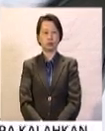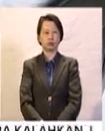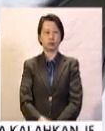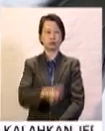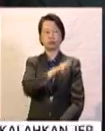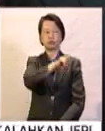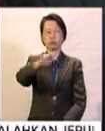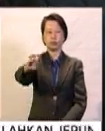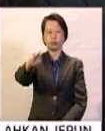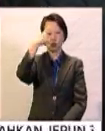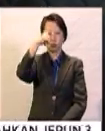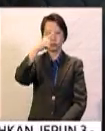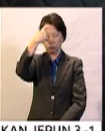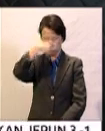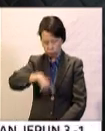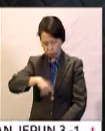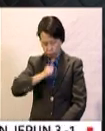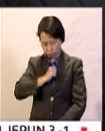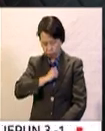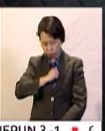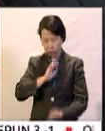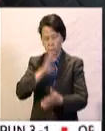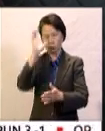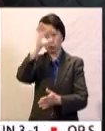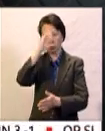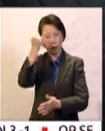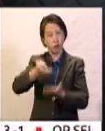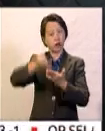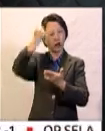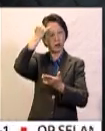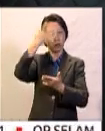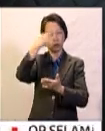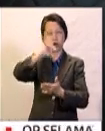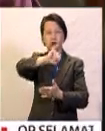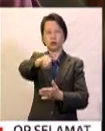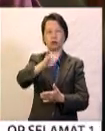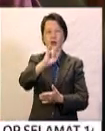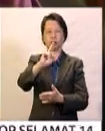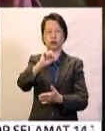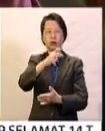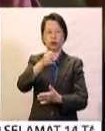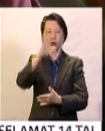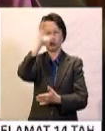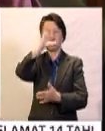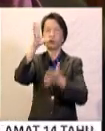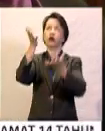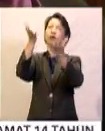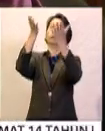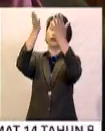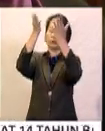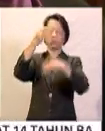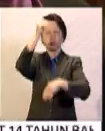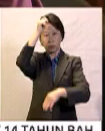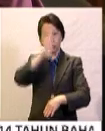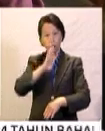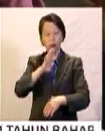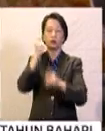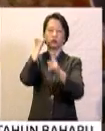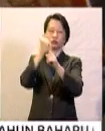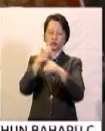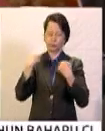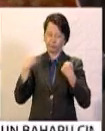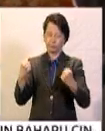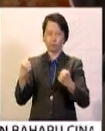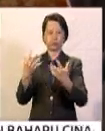Bermusafir untuk muhasabah diri, mencari ilmu serta berjihad mencari keredaan ilahi merupakan antara tujuan dan